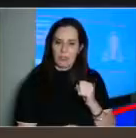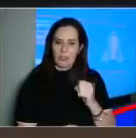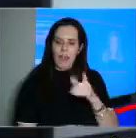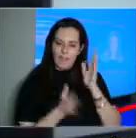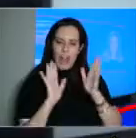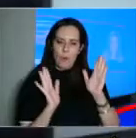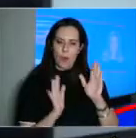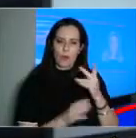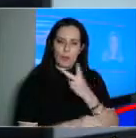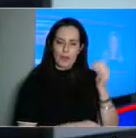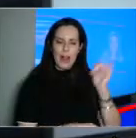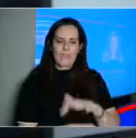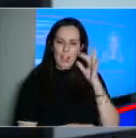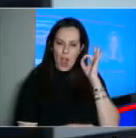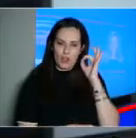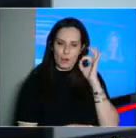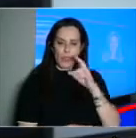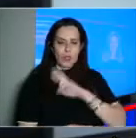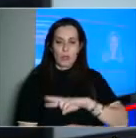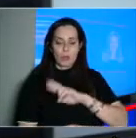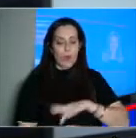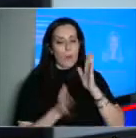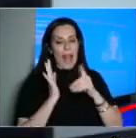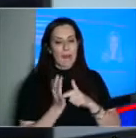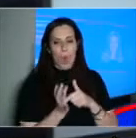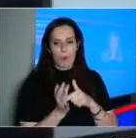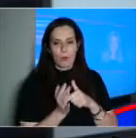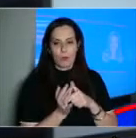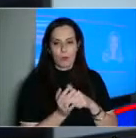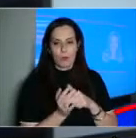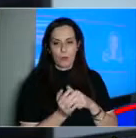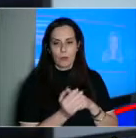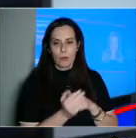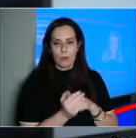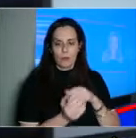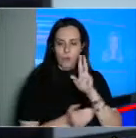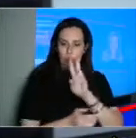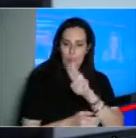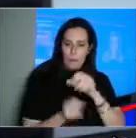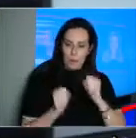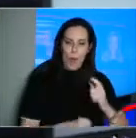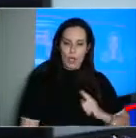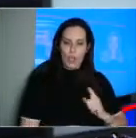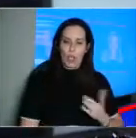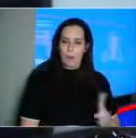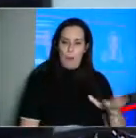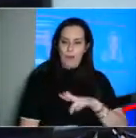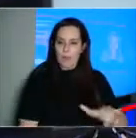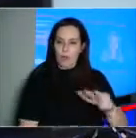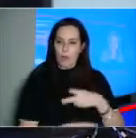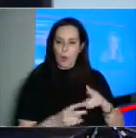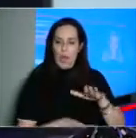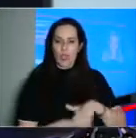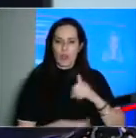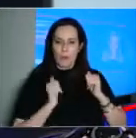על אלימות, 200,000 נשים סובלות מאלימות. ואם אנחנו מדברים על ביטחון, יש גם ביטחון אישי. נכון, נכון. לא יכולות להרגיש